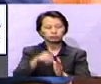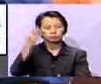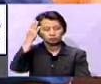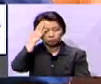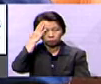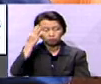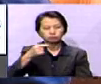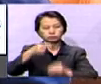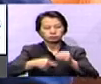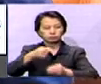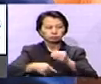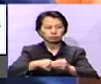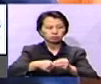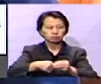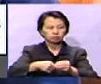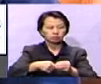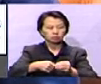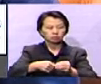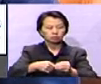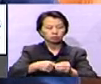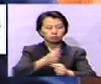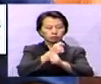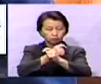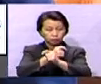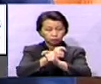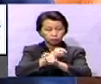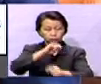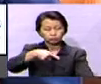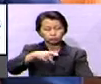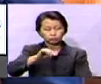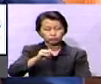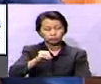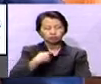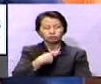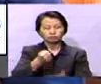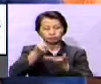pengetahuan berkenaan pencana awam lah, iaitu cara membantu